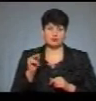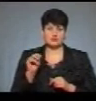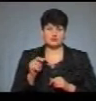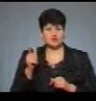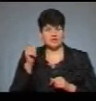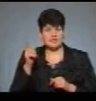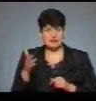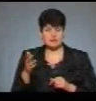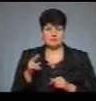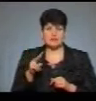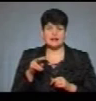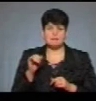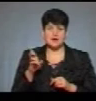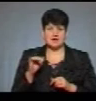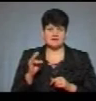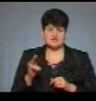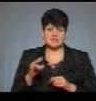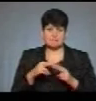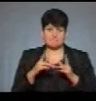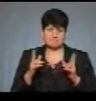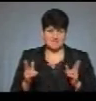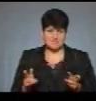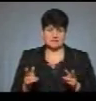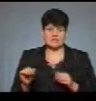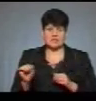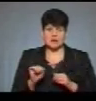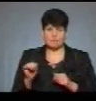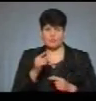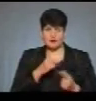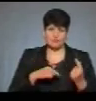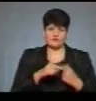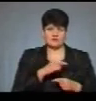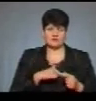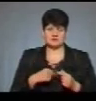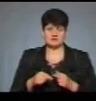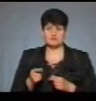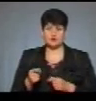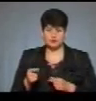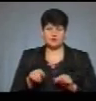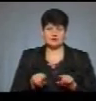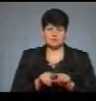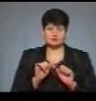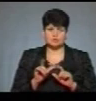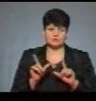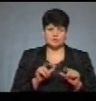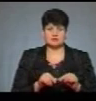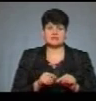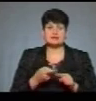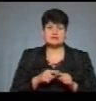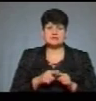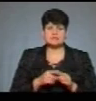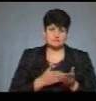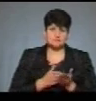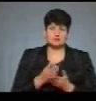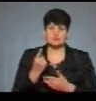Чортків, Плебанівський міст відомий, Теребовля, і вертаємося назад у Тернопіль. Його також можна проїхати цей маршрут за один